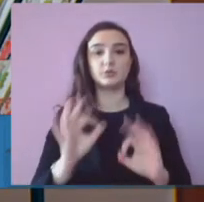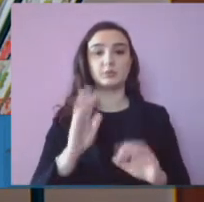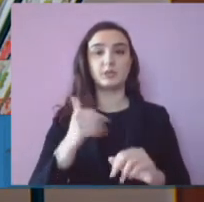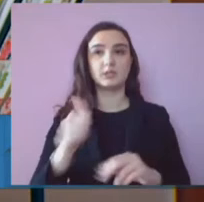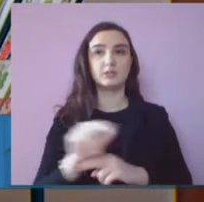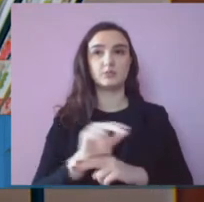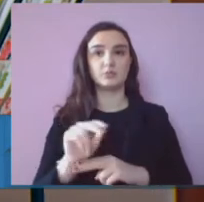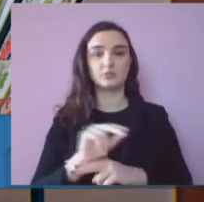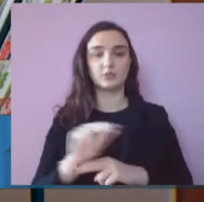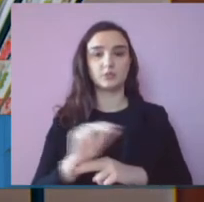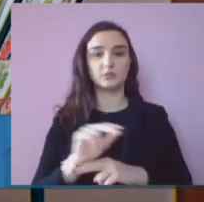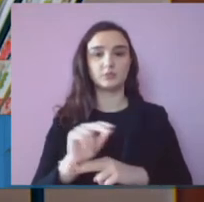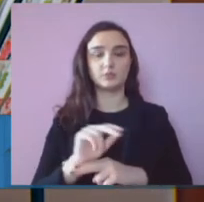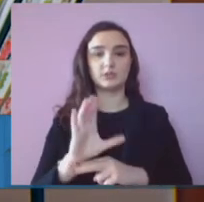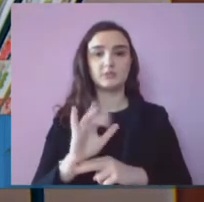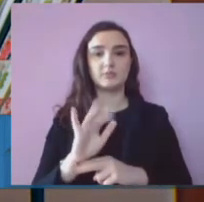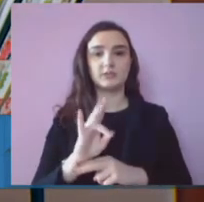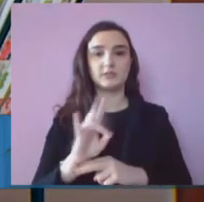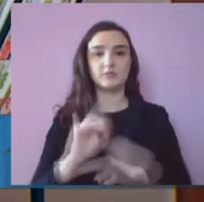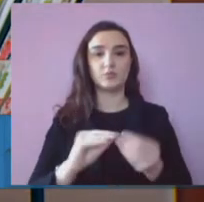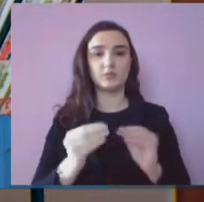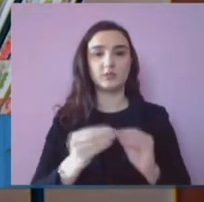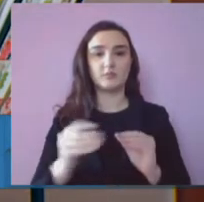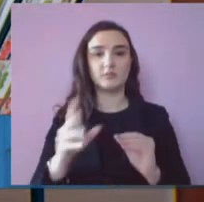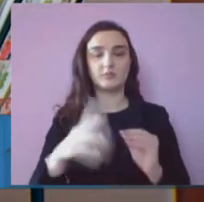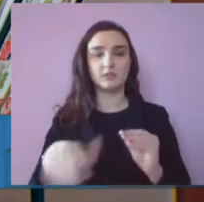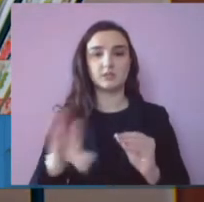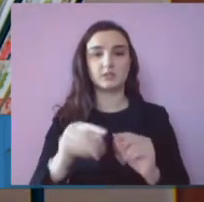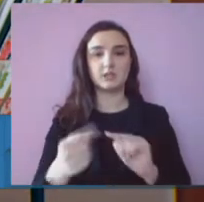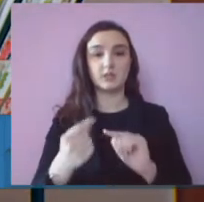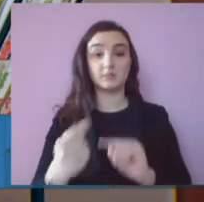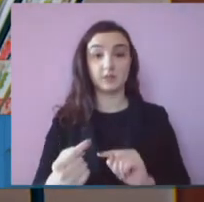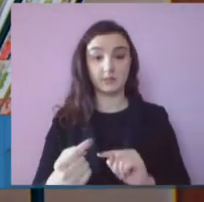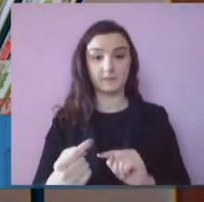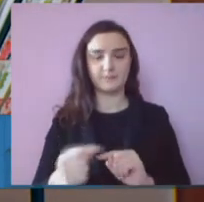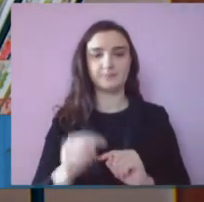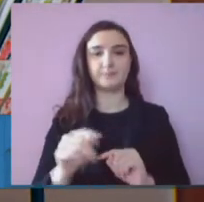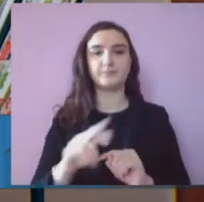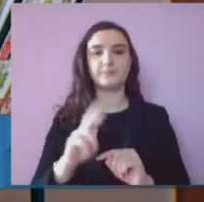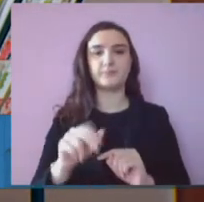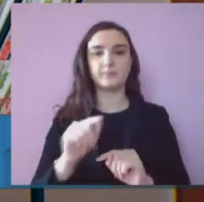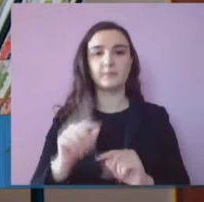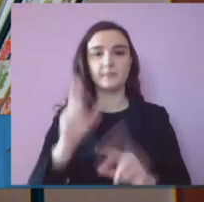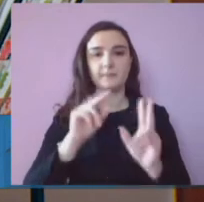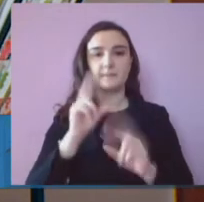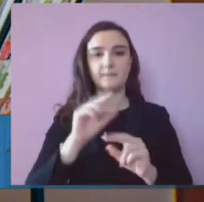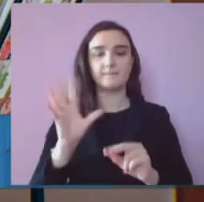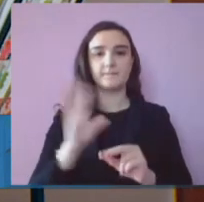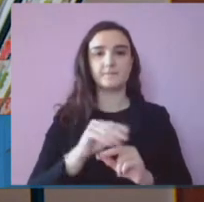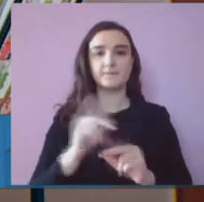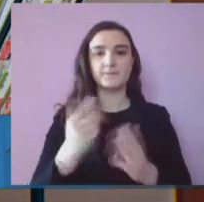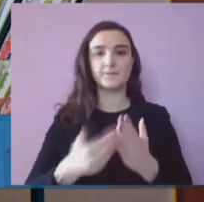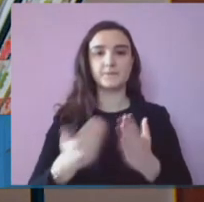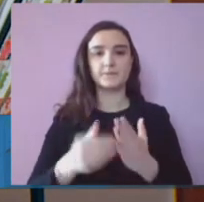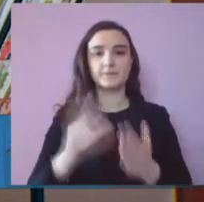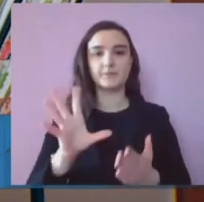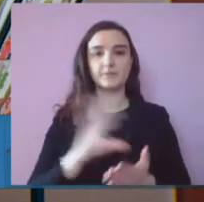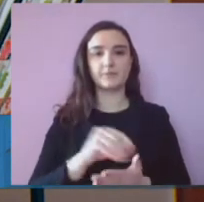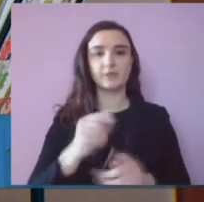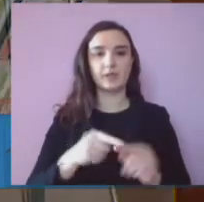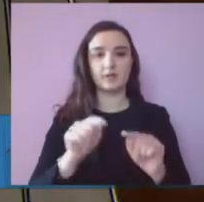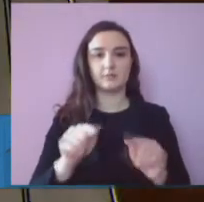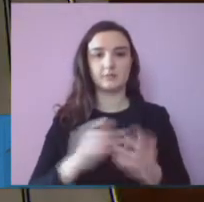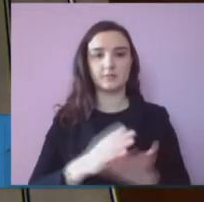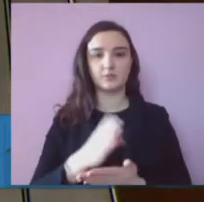აი იმ სიმსივნური პრობლემების წინააღმდეგ და გავითვალისწინოთ ექიმის რეკომენდაციები ამ კუთხით.